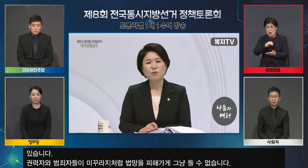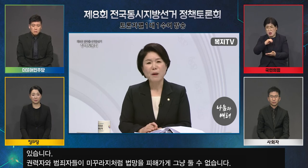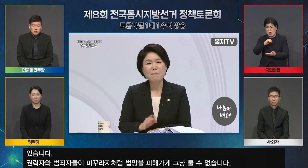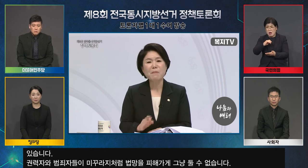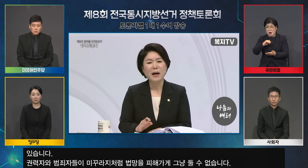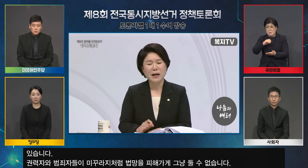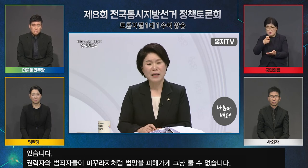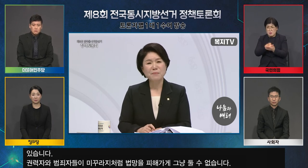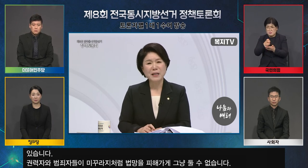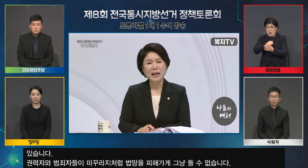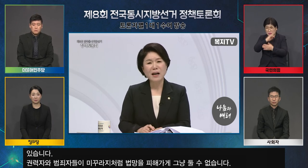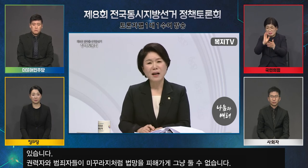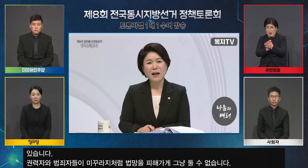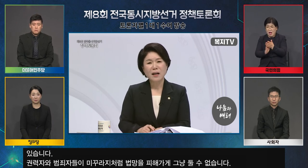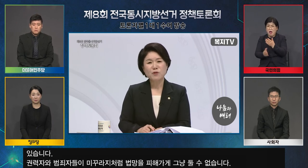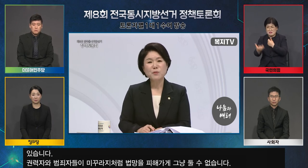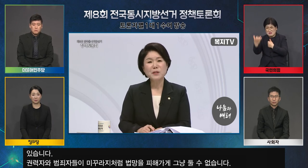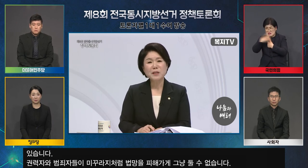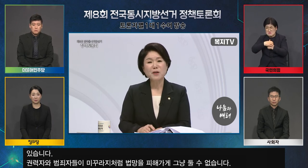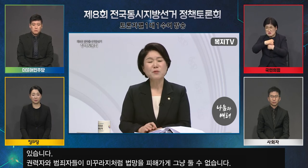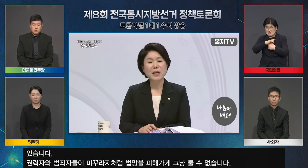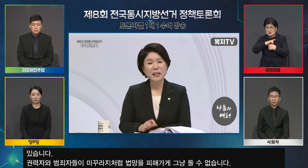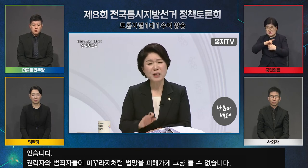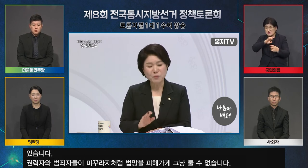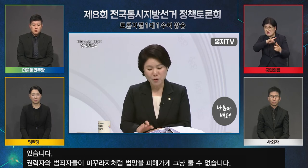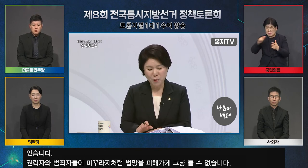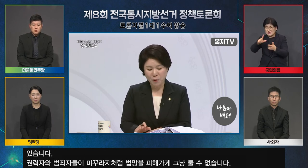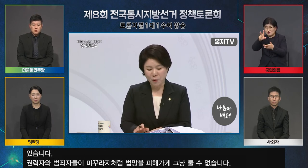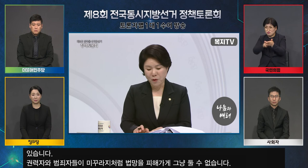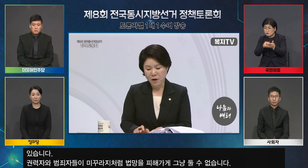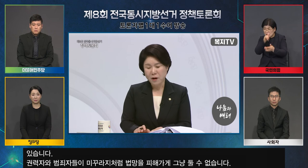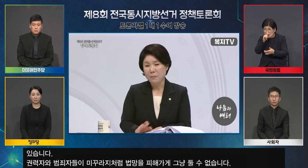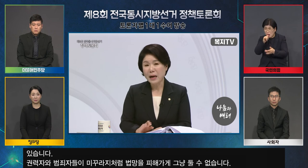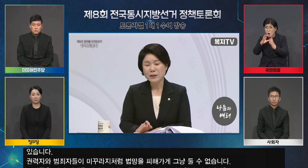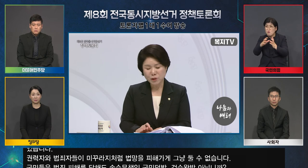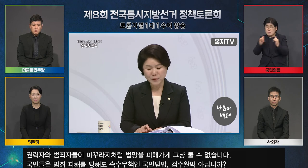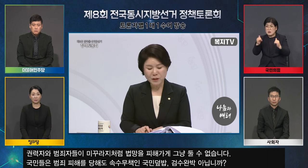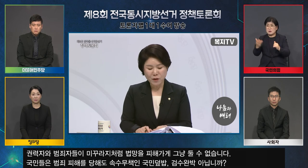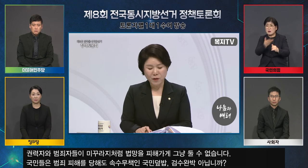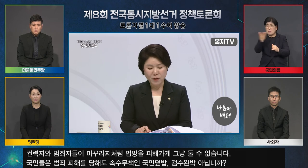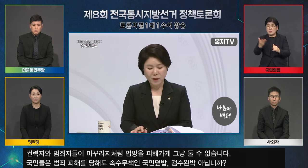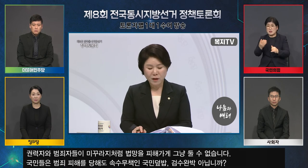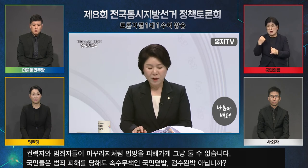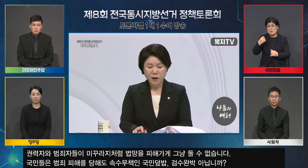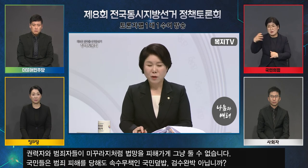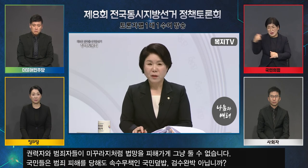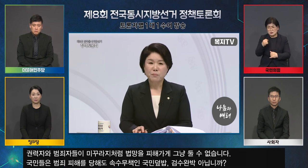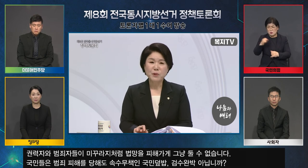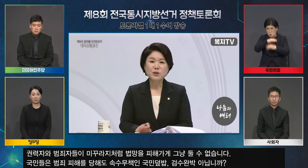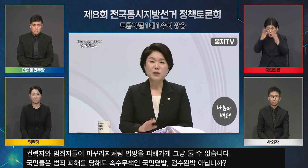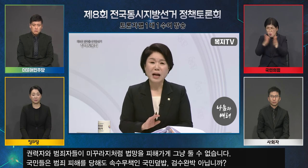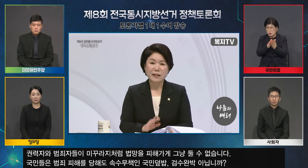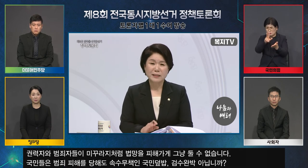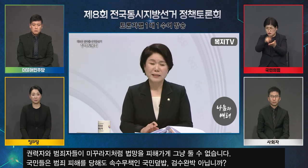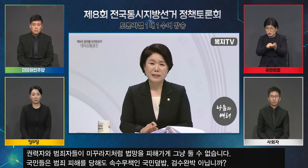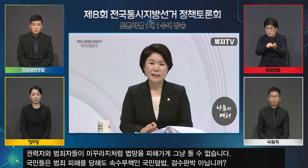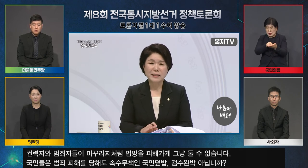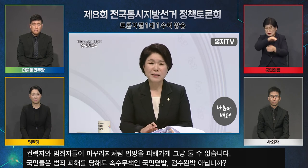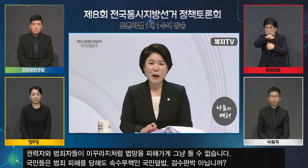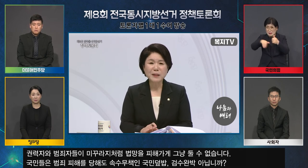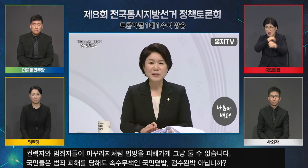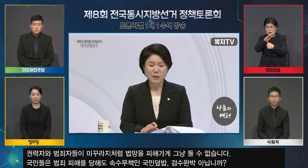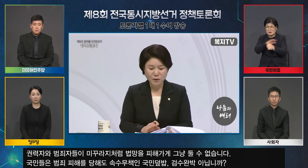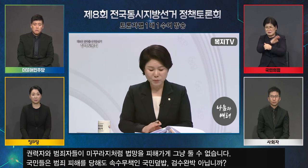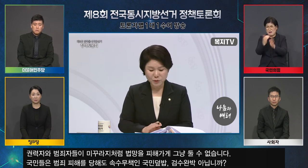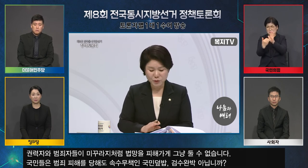검수완박 아닙니까? 국민 여러분의 힘으로 막아주십시오. 민주당은